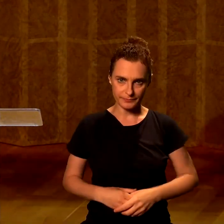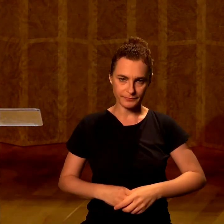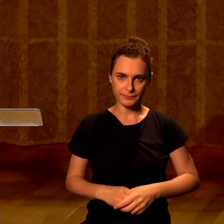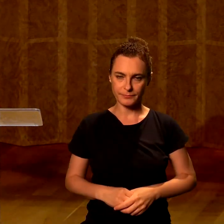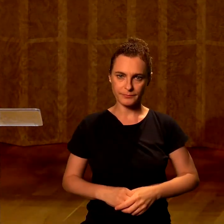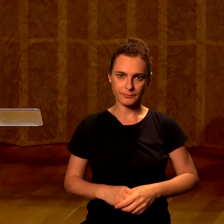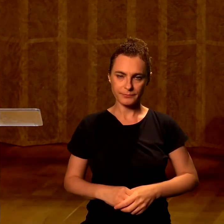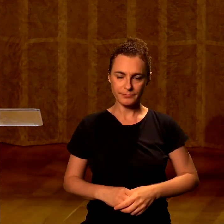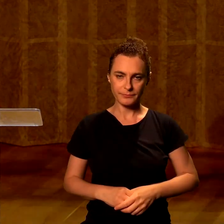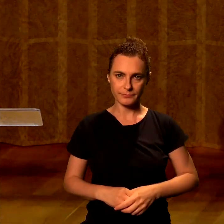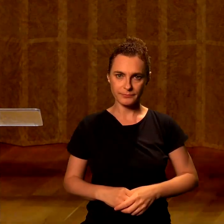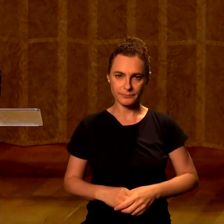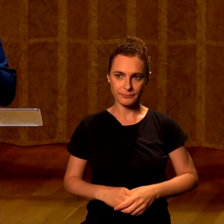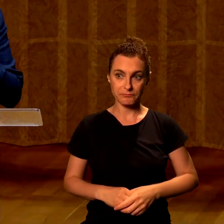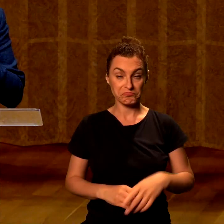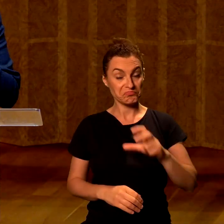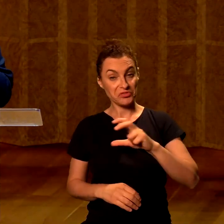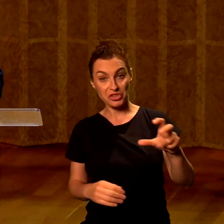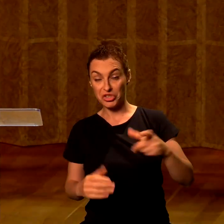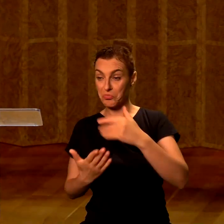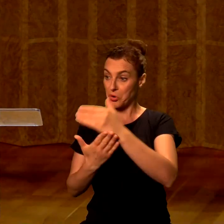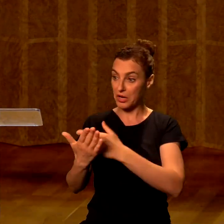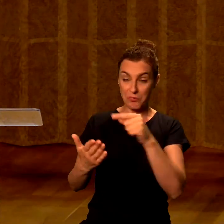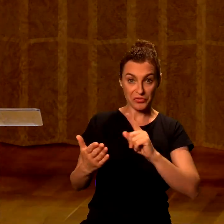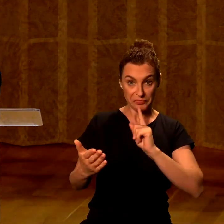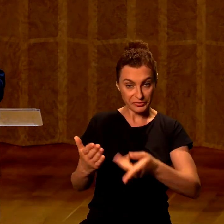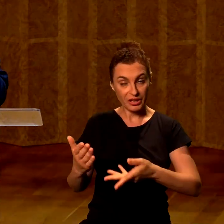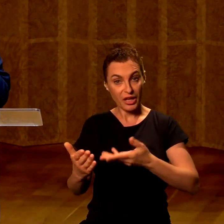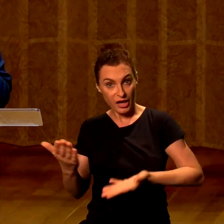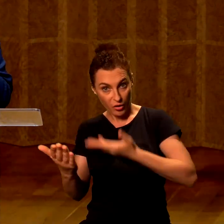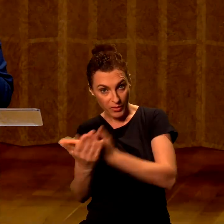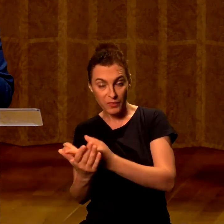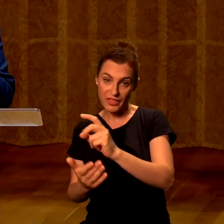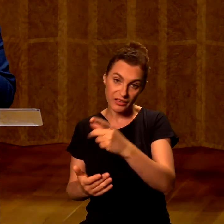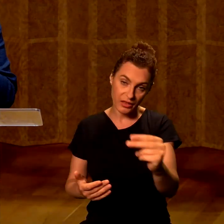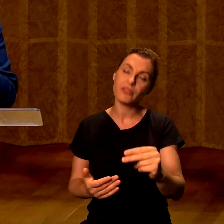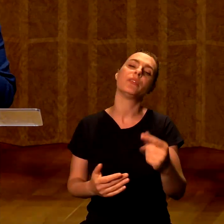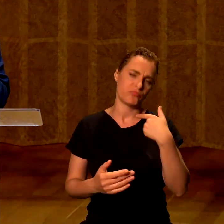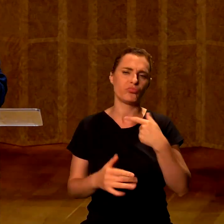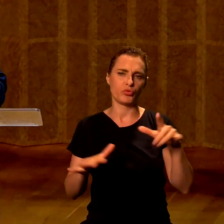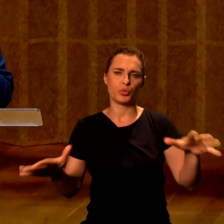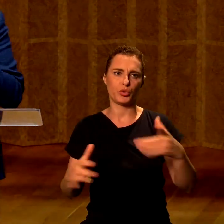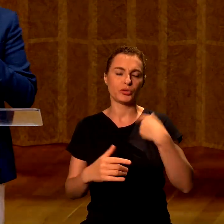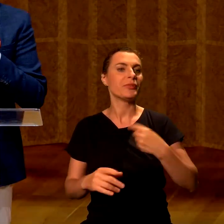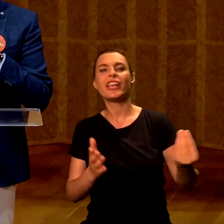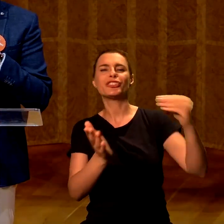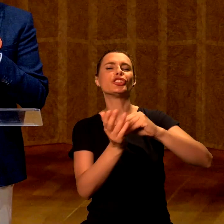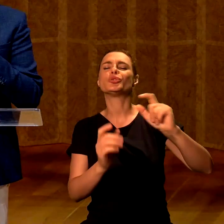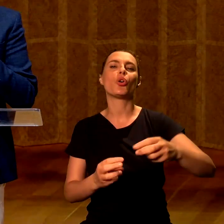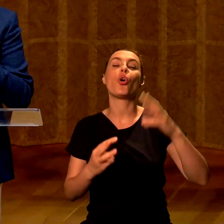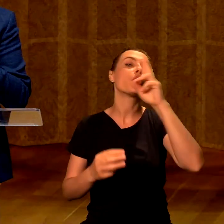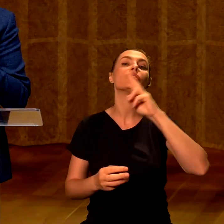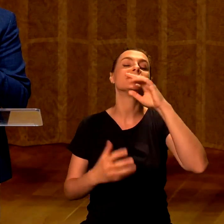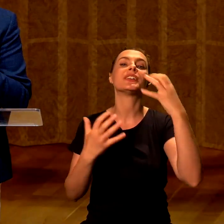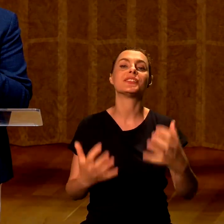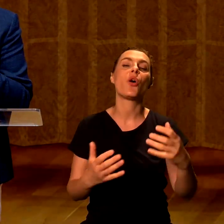Jeśli chodzi o to, czy to powinien być program rekomendowany, tak, 97 mówi, że tak. I jeszcze jedna rzecz. Co by chcieli rodzice, jeśli chodzi